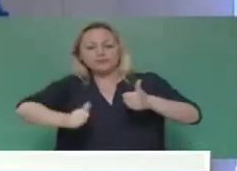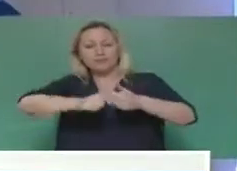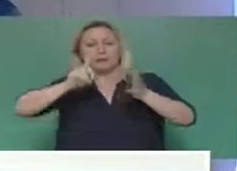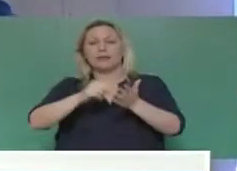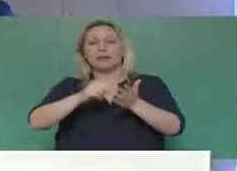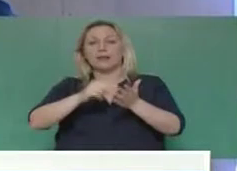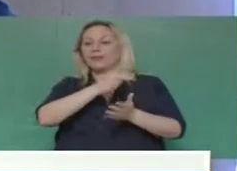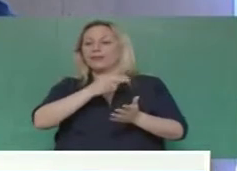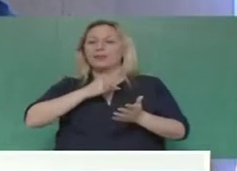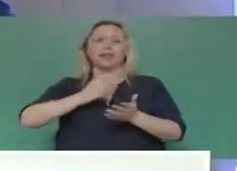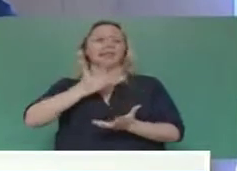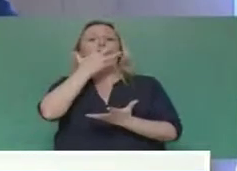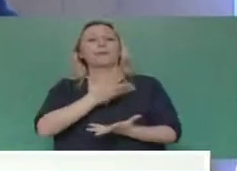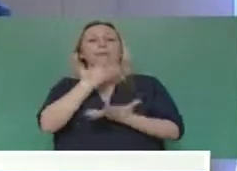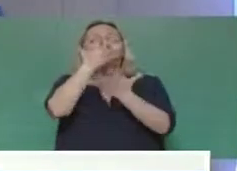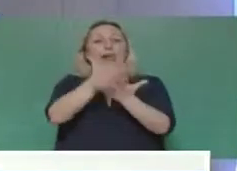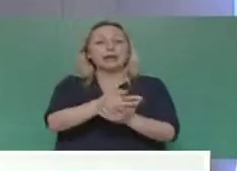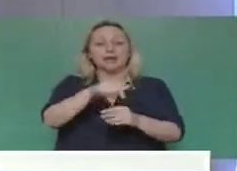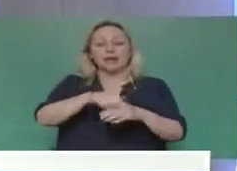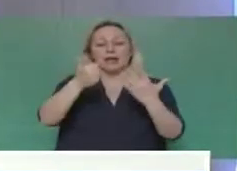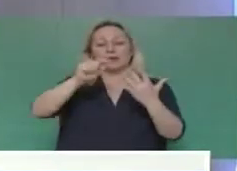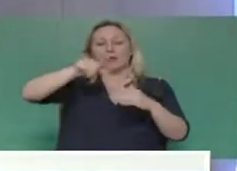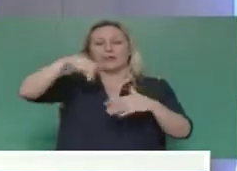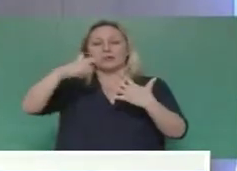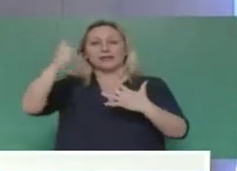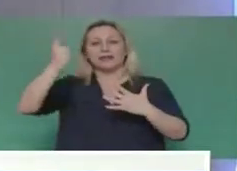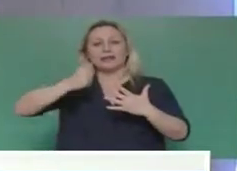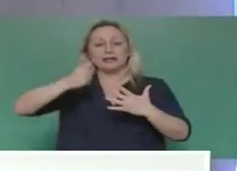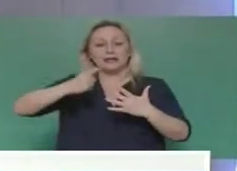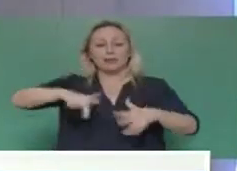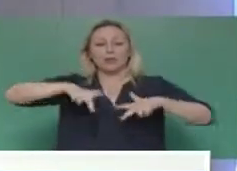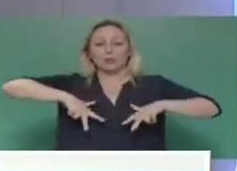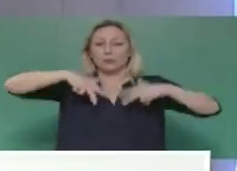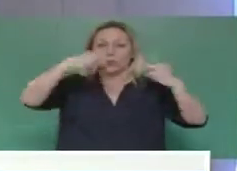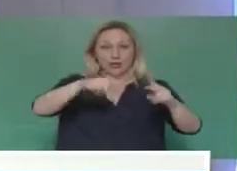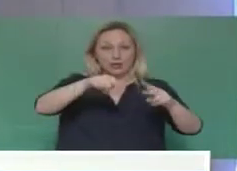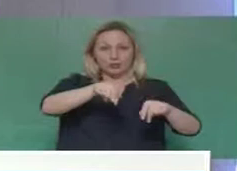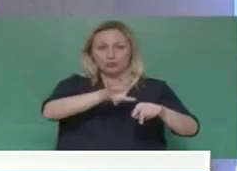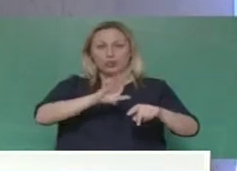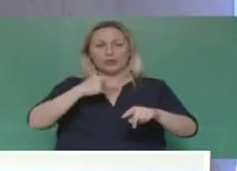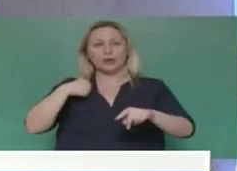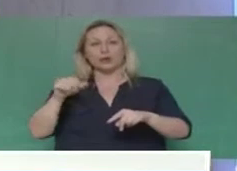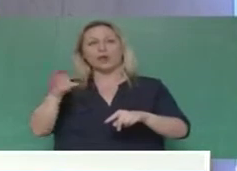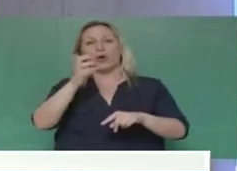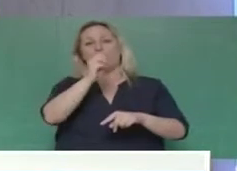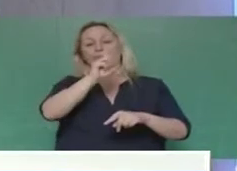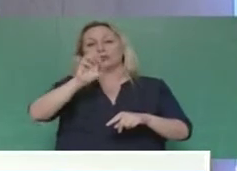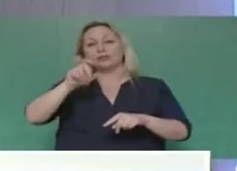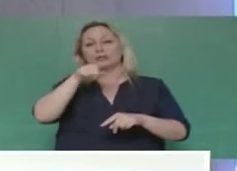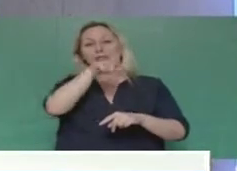της τοπικής αυτοδιοίκησης, που ανέρχονται μόλις το 6,7% του συνόλου των δημοσίων δαπανών, ενώ ο μέσος όρος στις χώρες του ΩΣΑ είναι